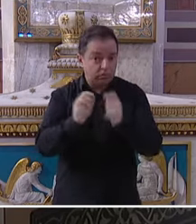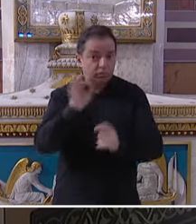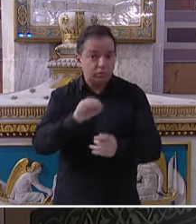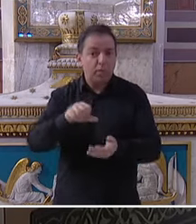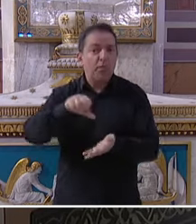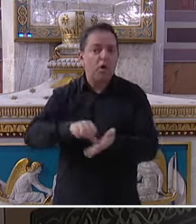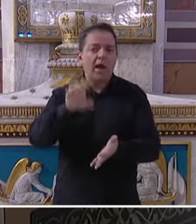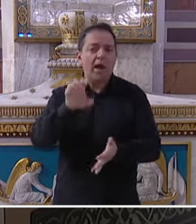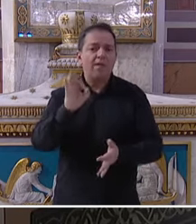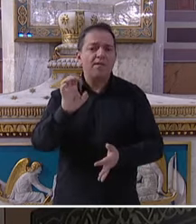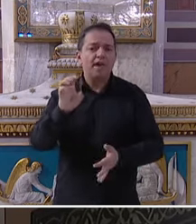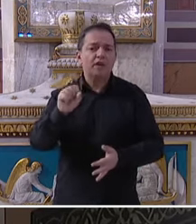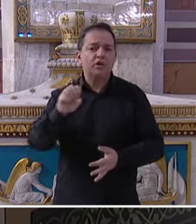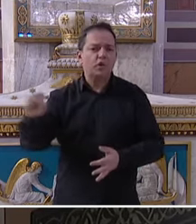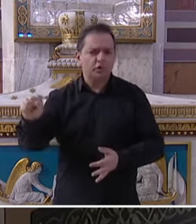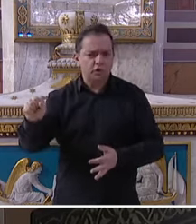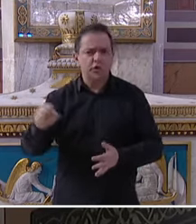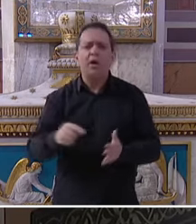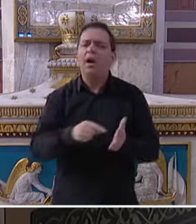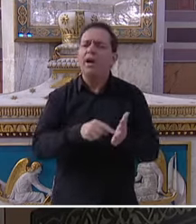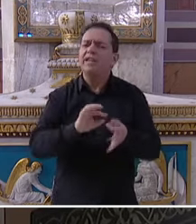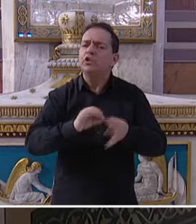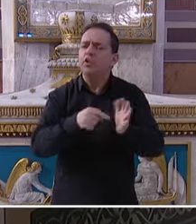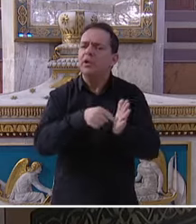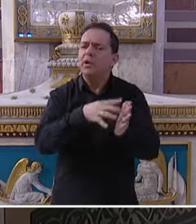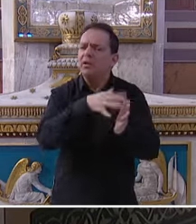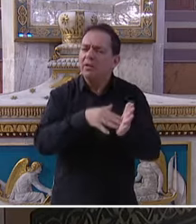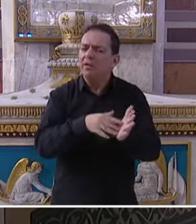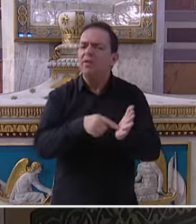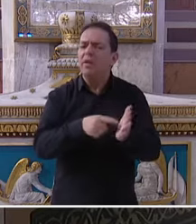καθώς διαβάζομαι στο βιβλίο των Πράξεων των Αποστόλων,